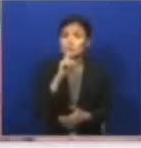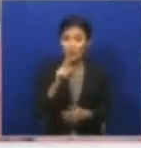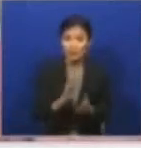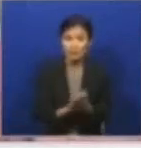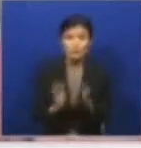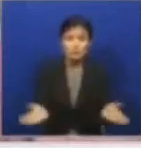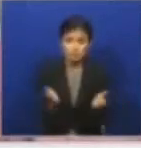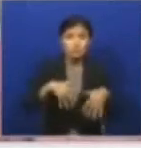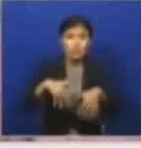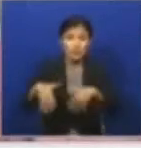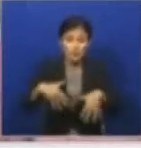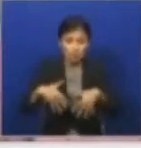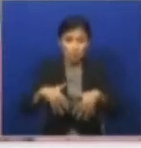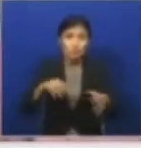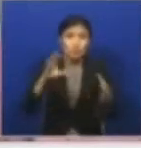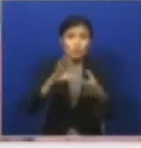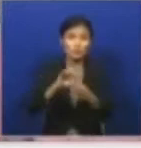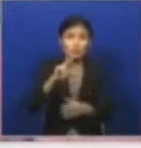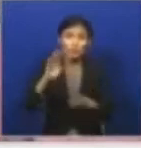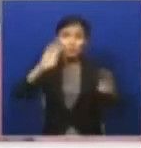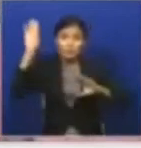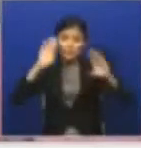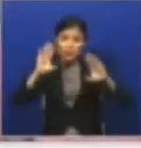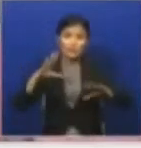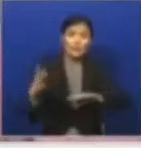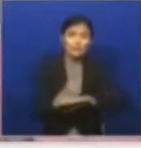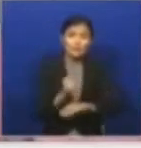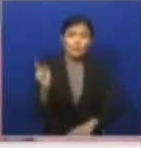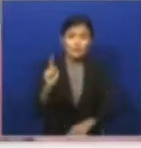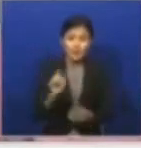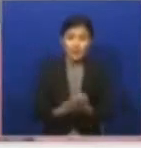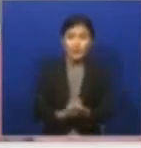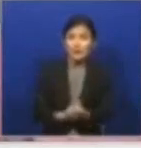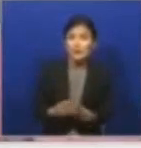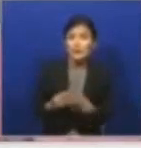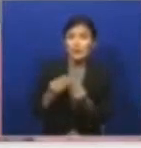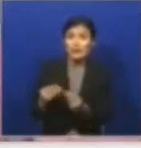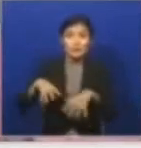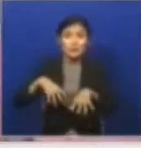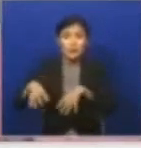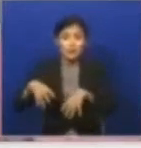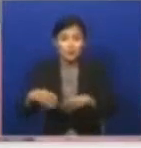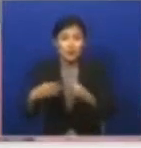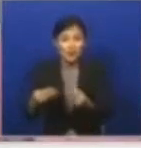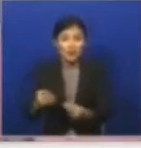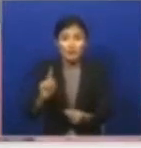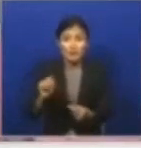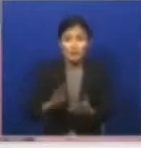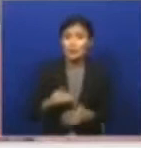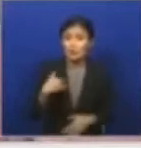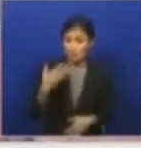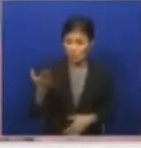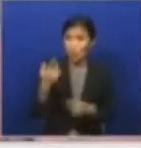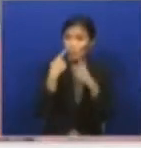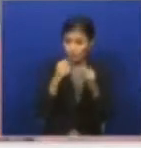ร่วมด้วยความบริสุทธิ์ใจแล้วได้จัดที่ให้ประชาชนด้วยความเคารพบอกมา1 2 3กรณีก็ได้